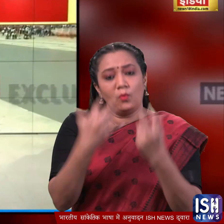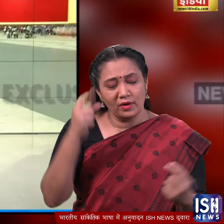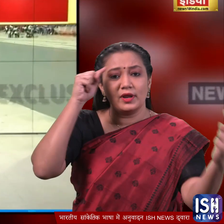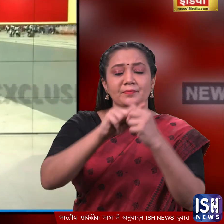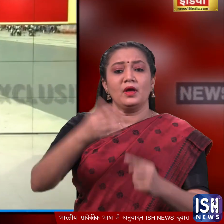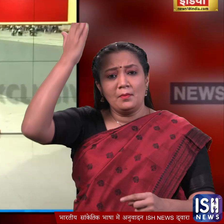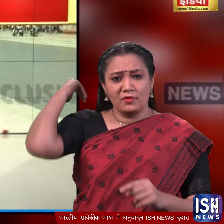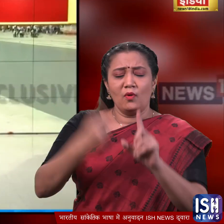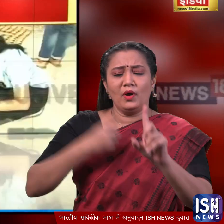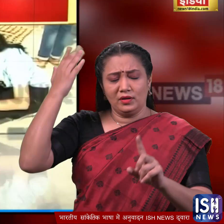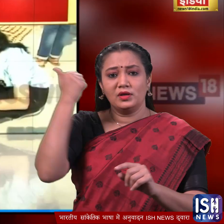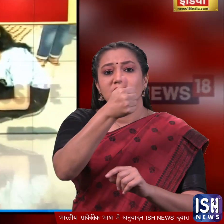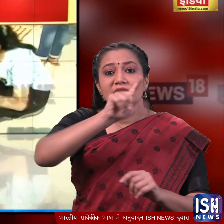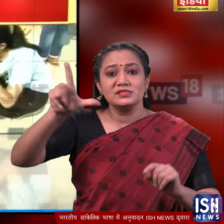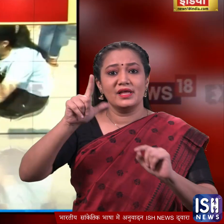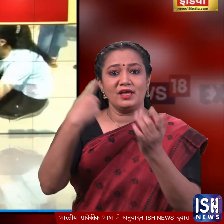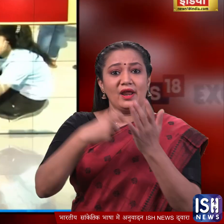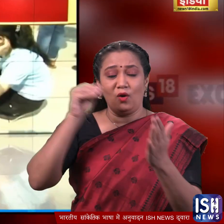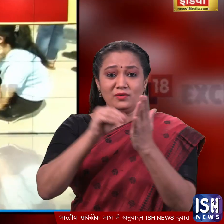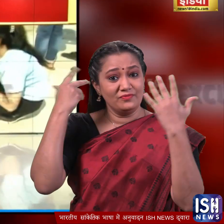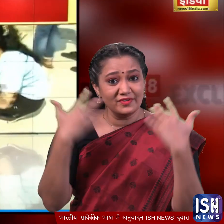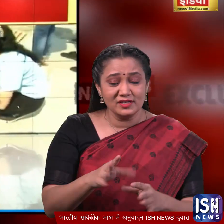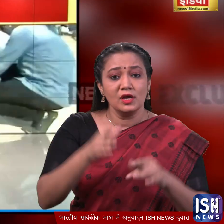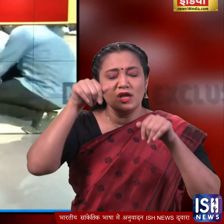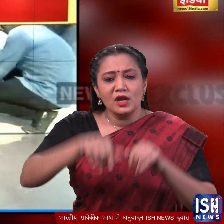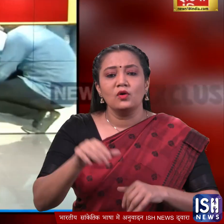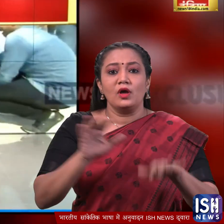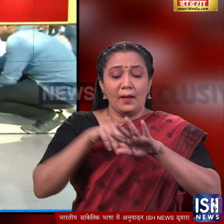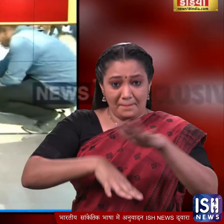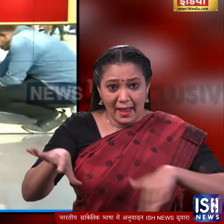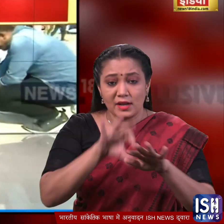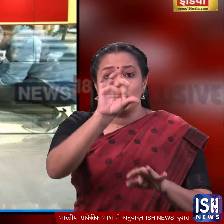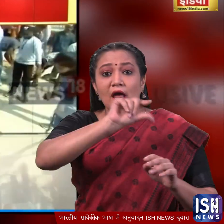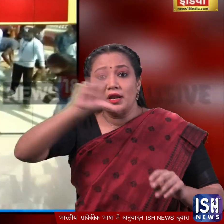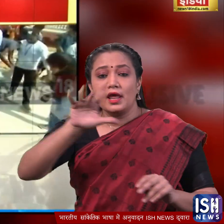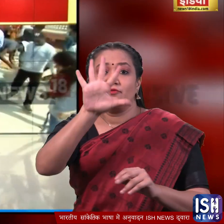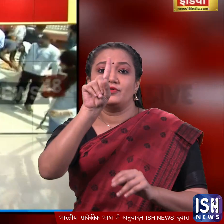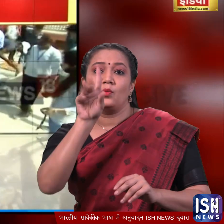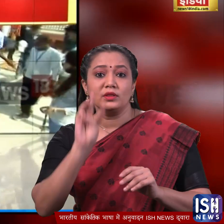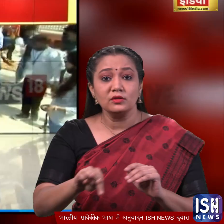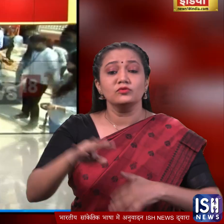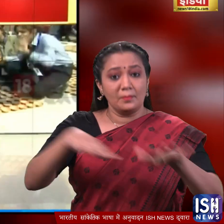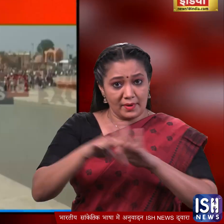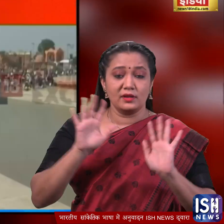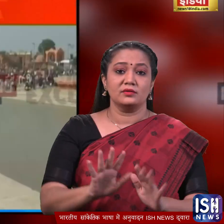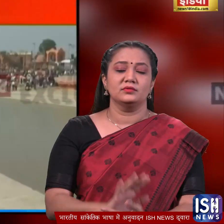बीते साल करीब 6 लाख दियों को जलाकर जो रिकॉर्ड बना, उसे इस बार 9,51,000 दियों की रोशनी से तोड़ने की योजना